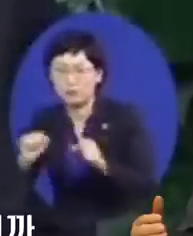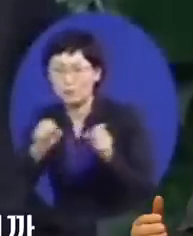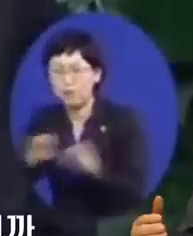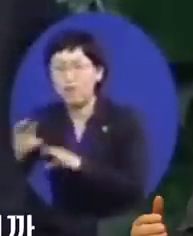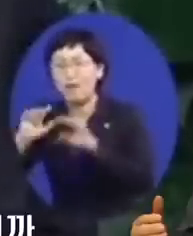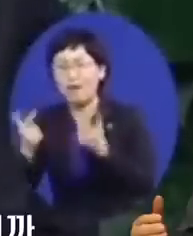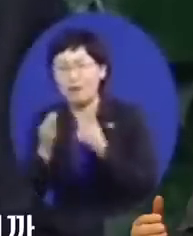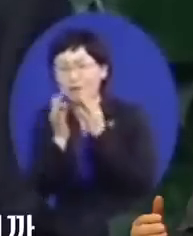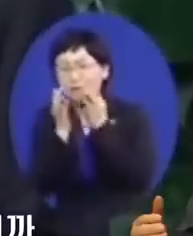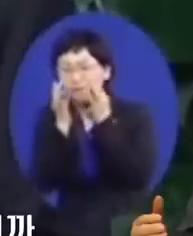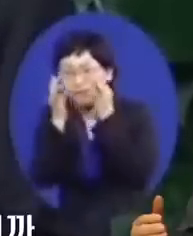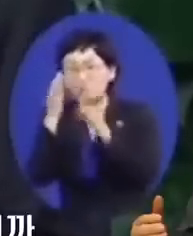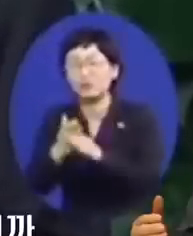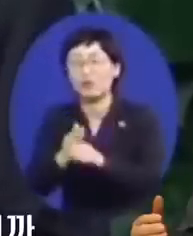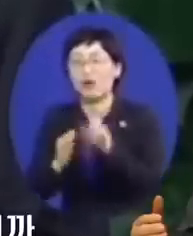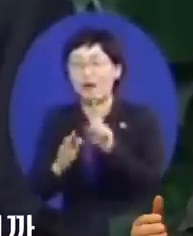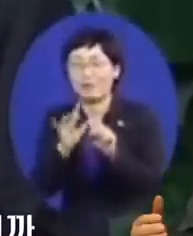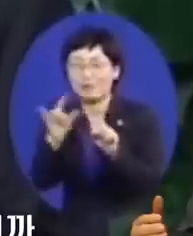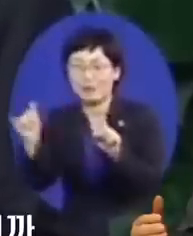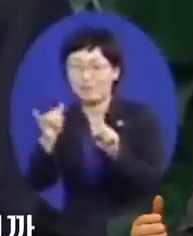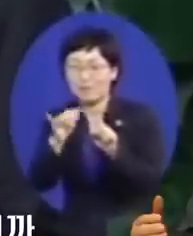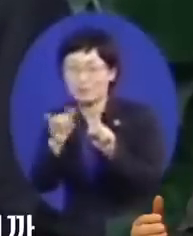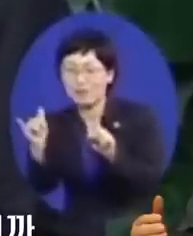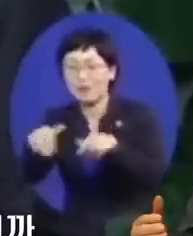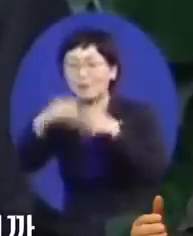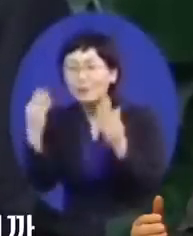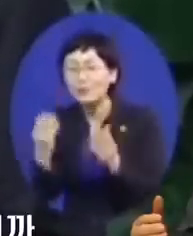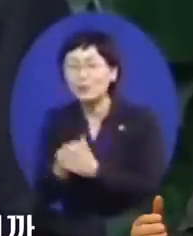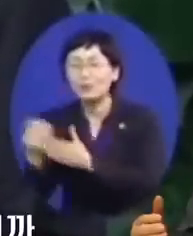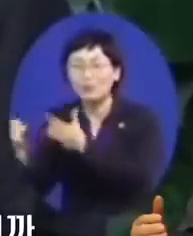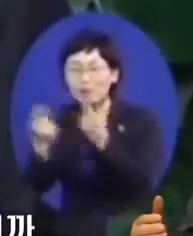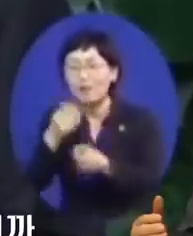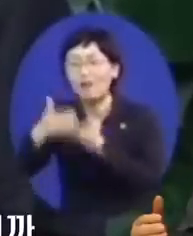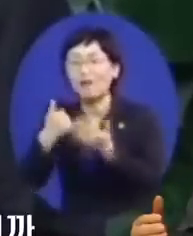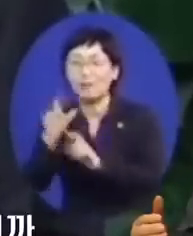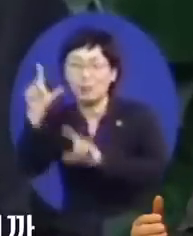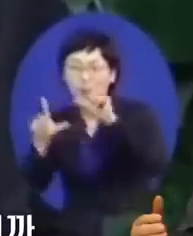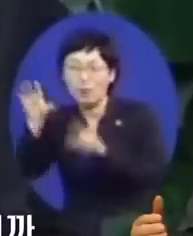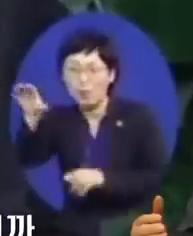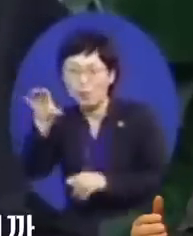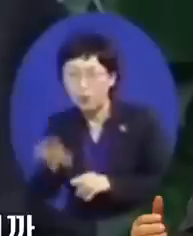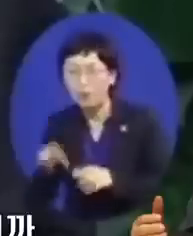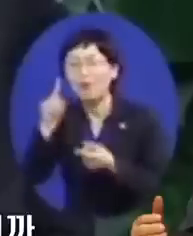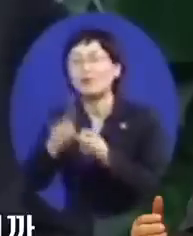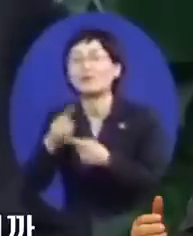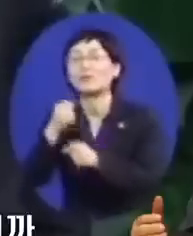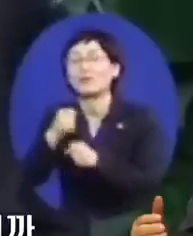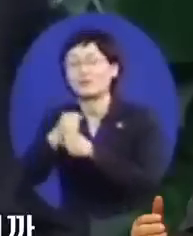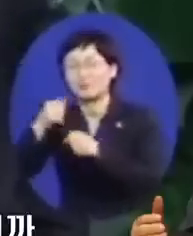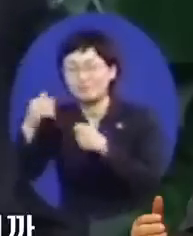쓰는 것입니다. 한 사람 한 사람이 모두 다 하나님의 형상과 모양대로 지연받았습니다.